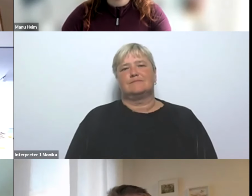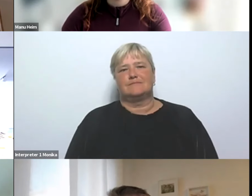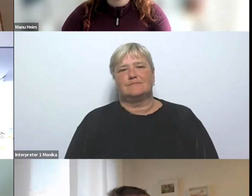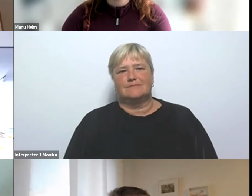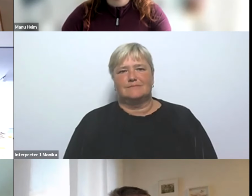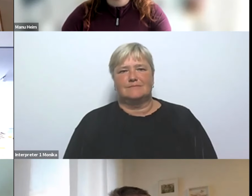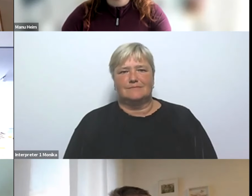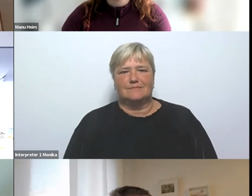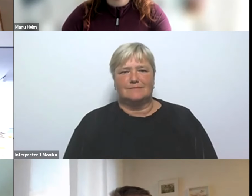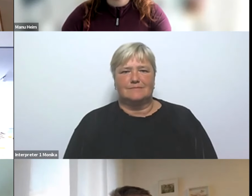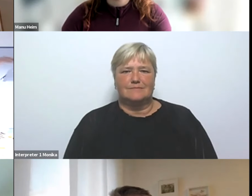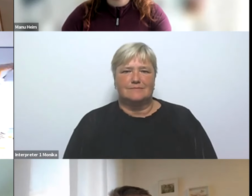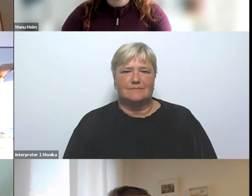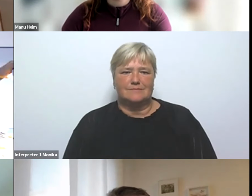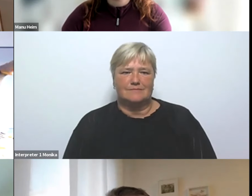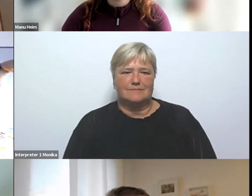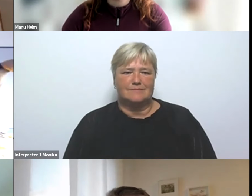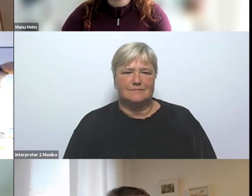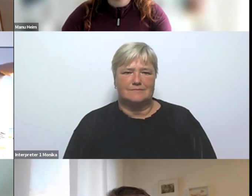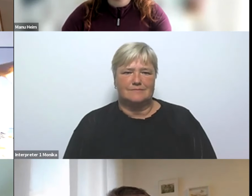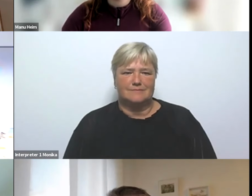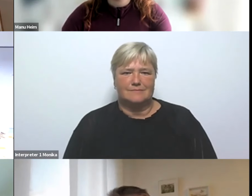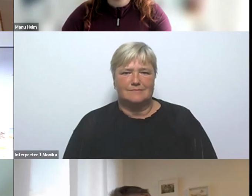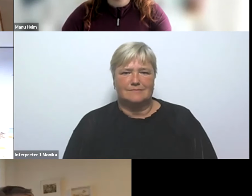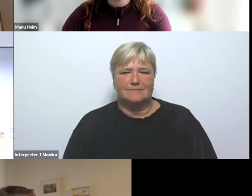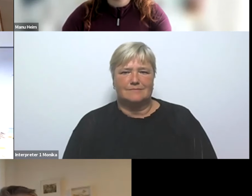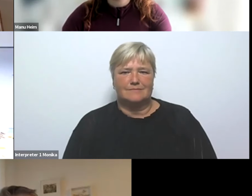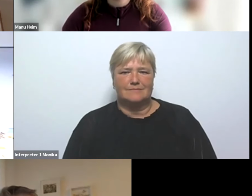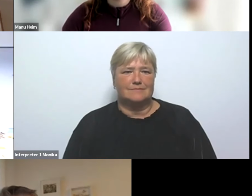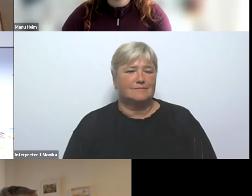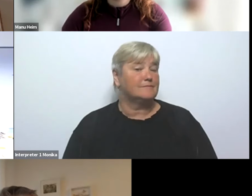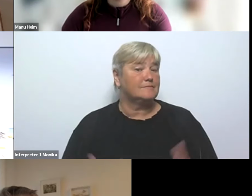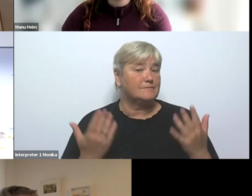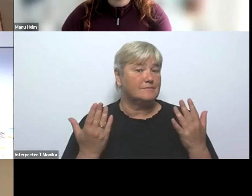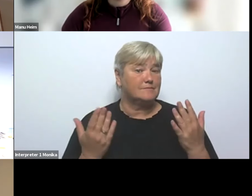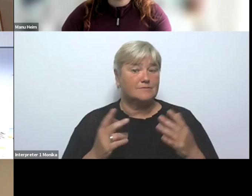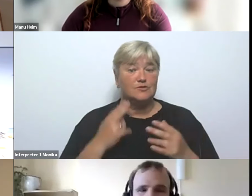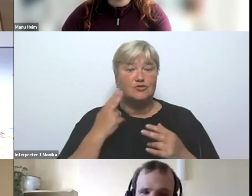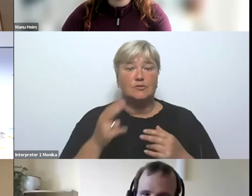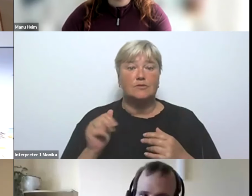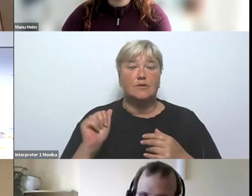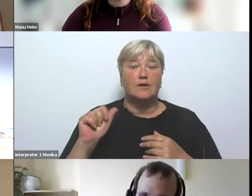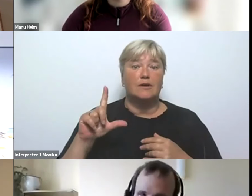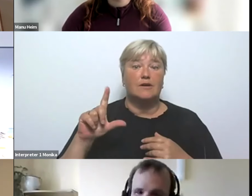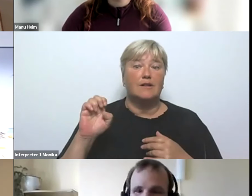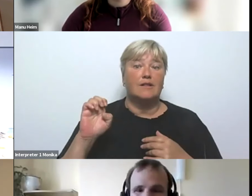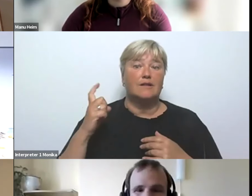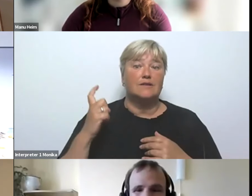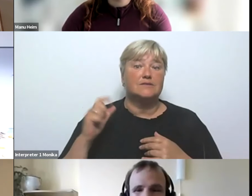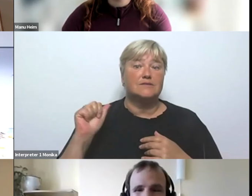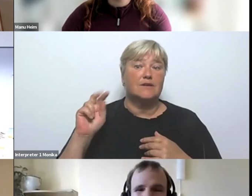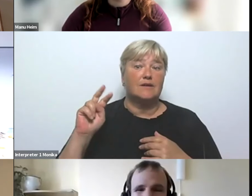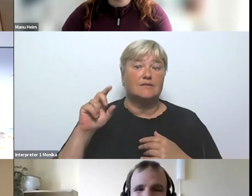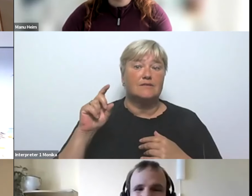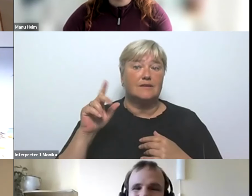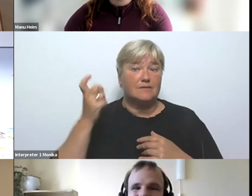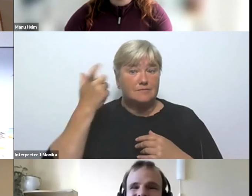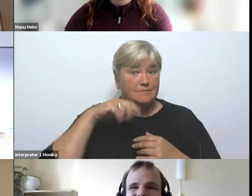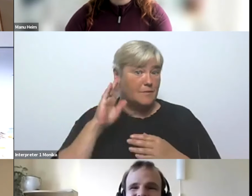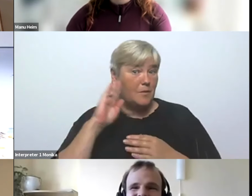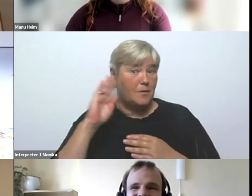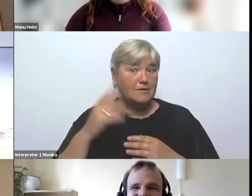Sehr gut, super. So, dann schauen wir mal. Alexander, kannst du uns hören? Jawohl,